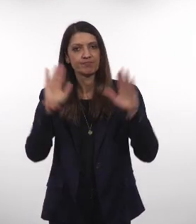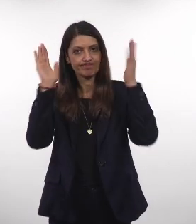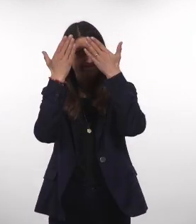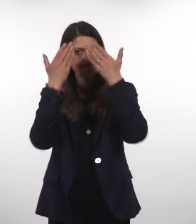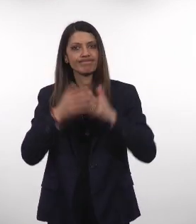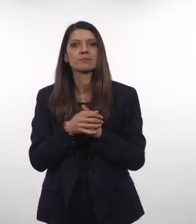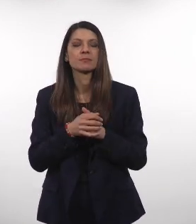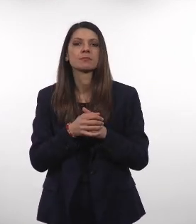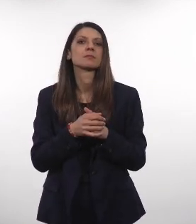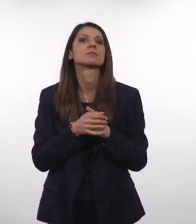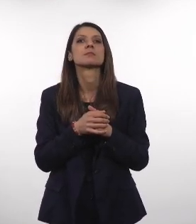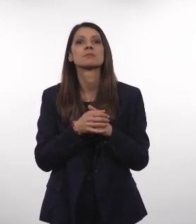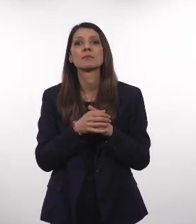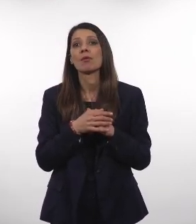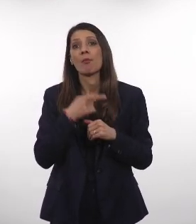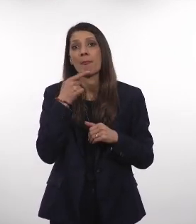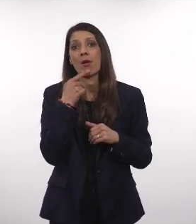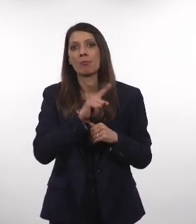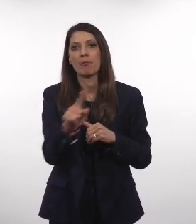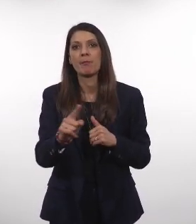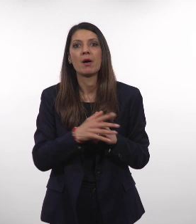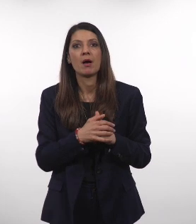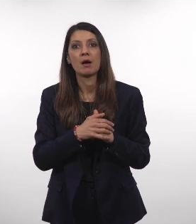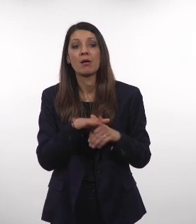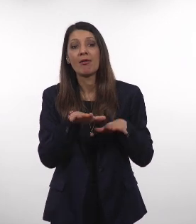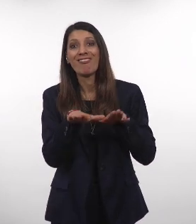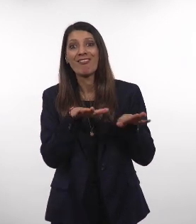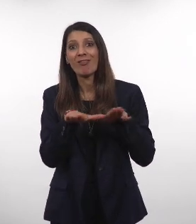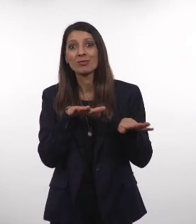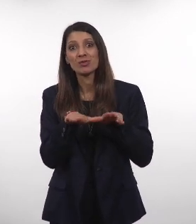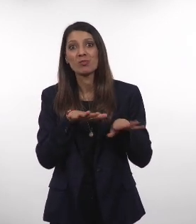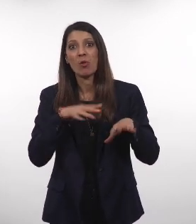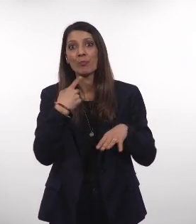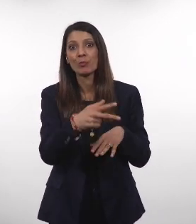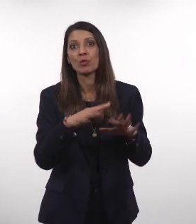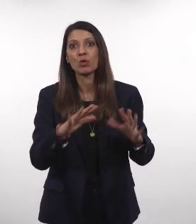l'autisme non verbal, qui avait un fonctionnement très sensoriel, qui était